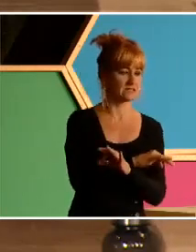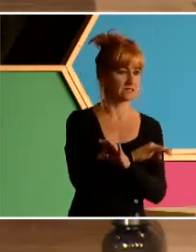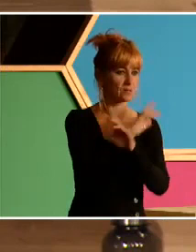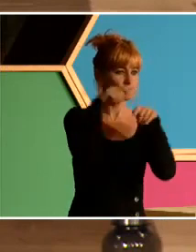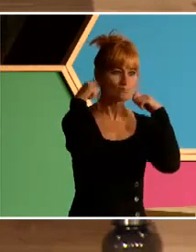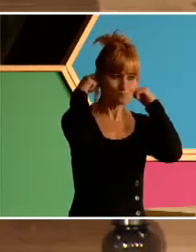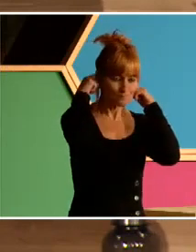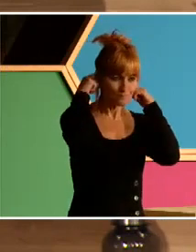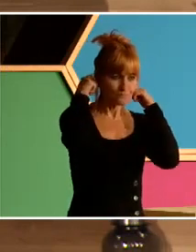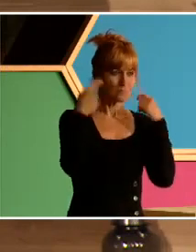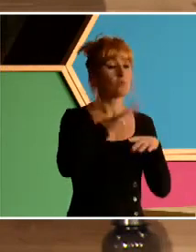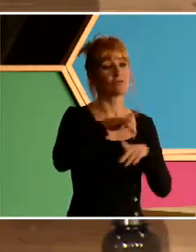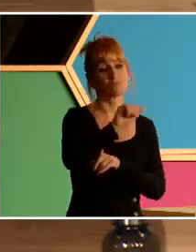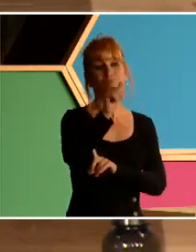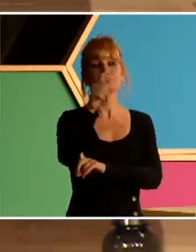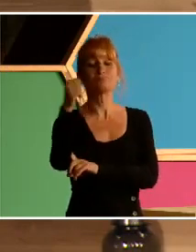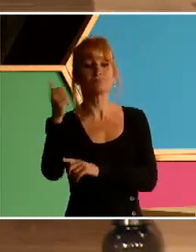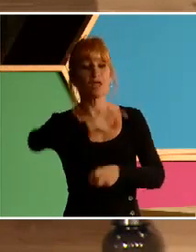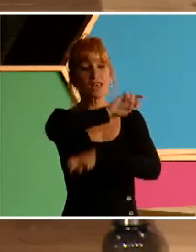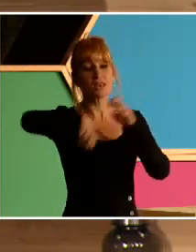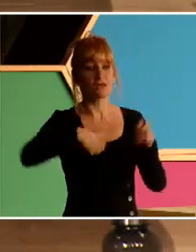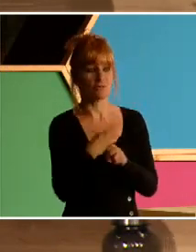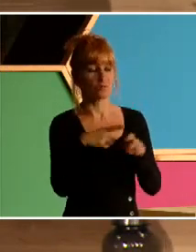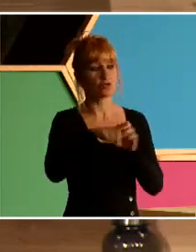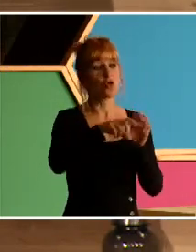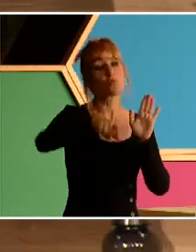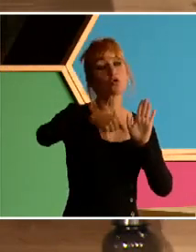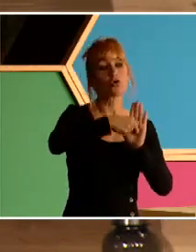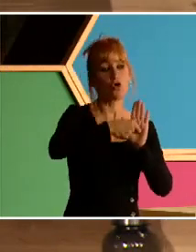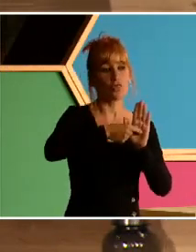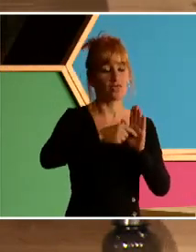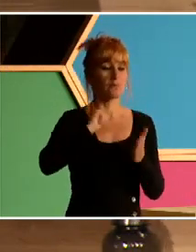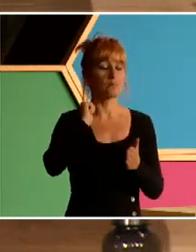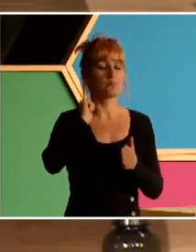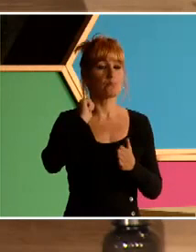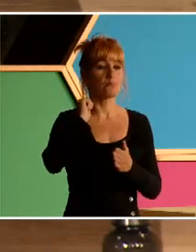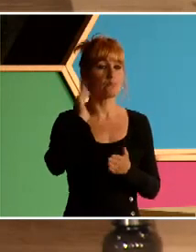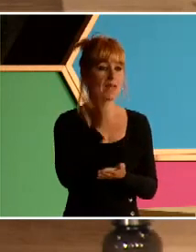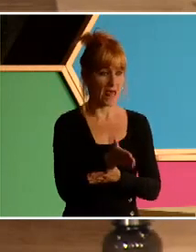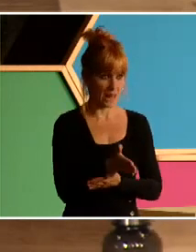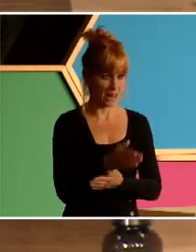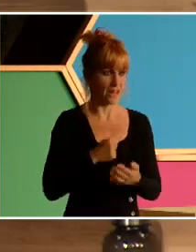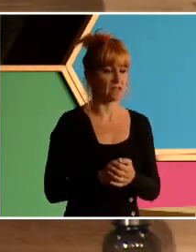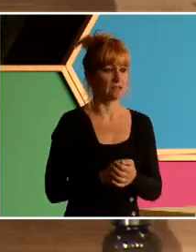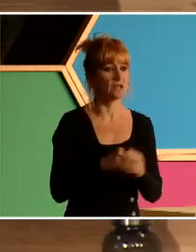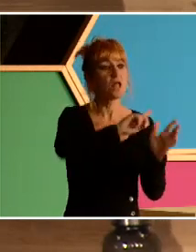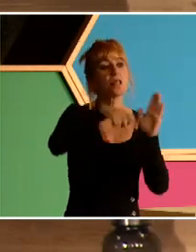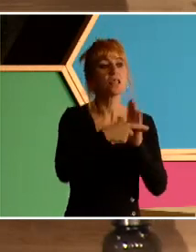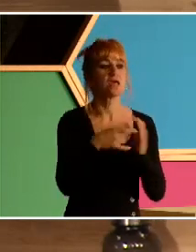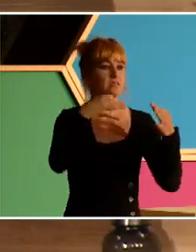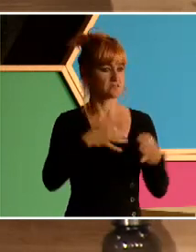moment reformes vergonyoses com les del Codi Penal, reformes vergonyoses com la Llei de Seguretat Ciutadana, la